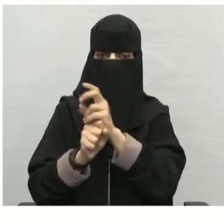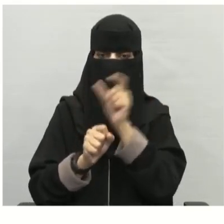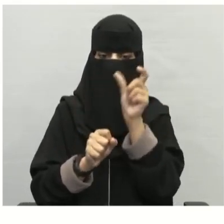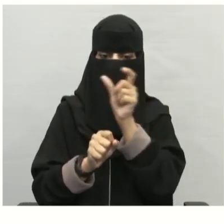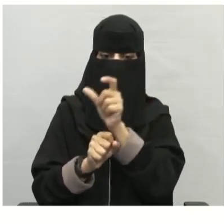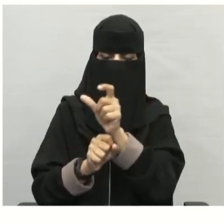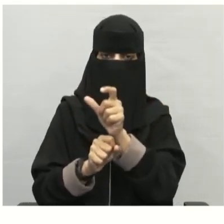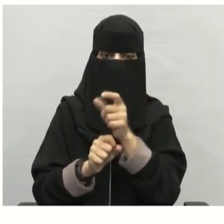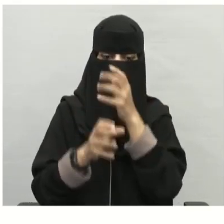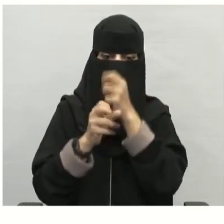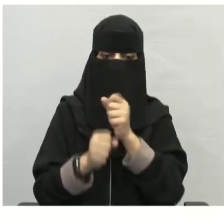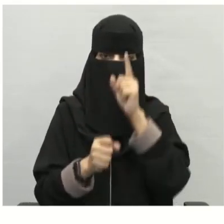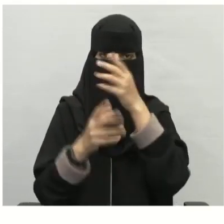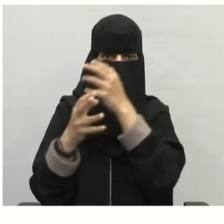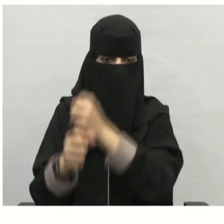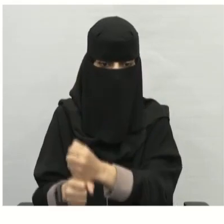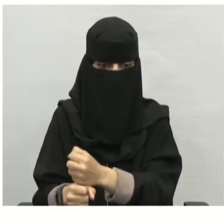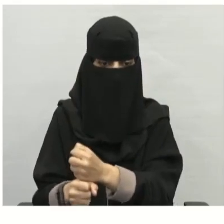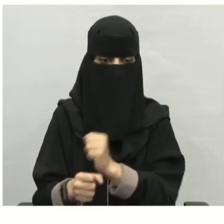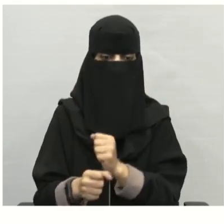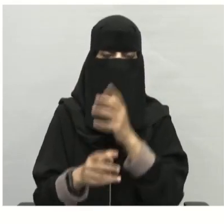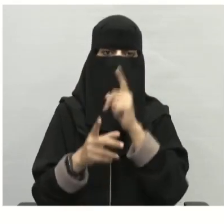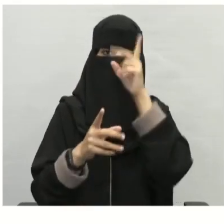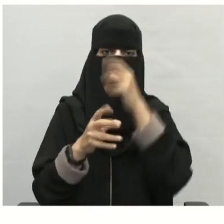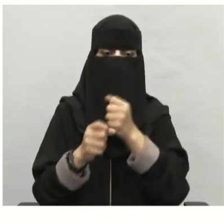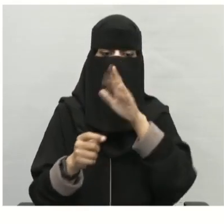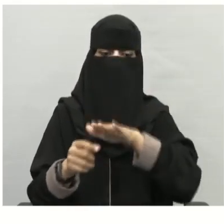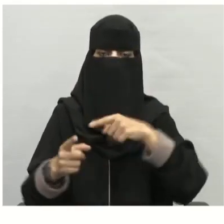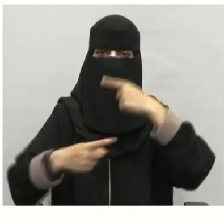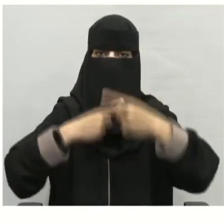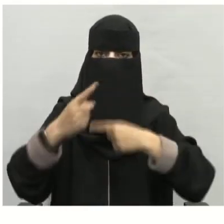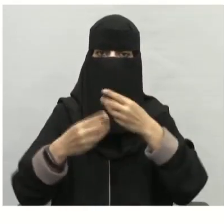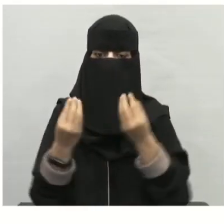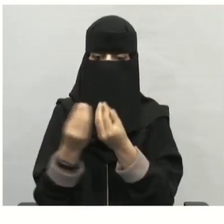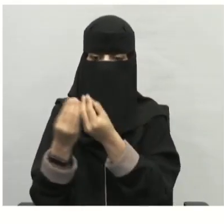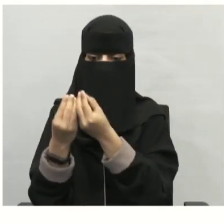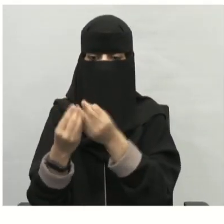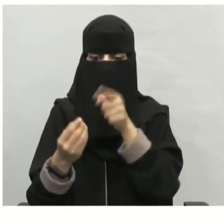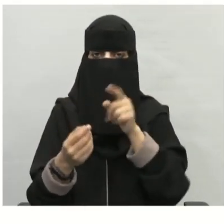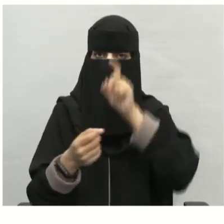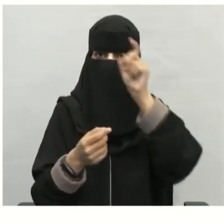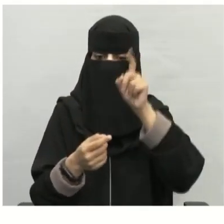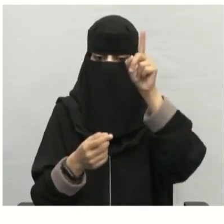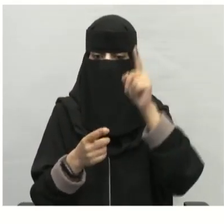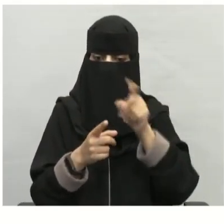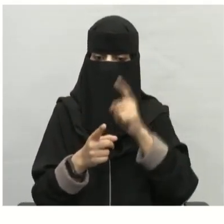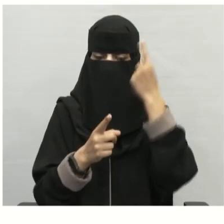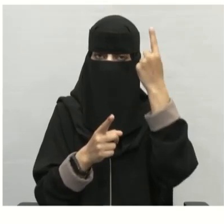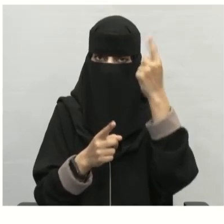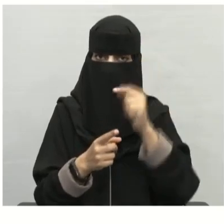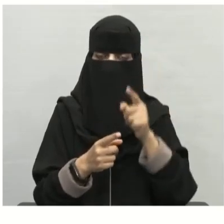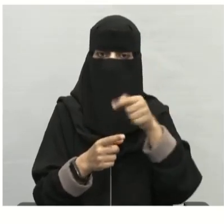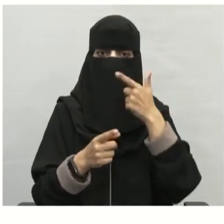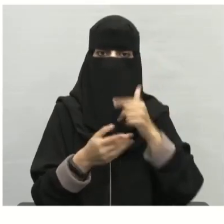كلمات احفظ الله يحفظك احفظ الله تجده تجاهك اذا سالت فاسال الله